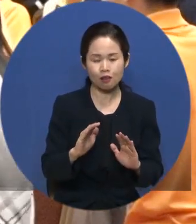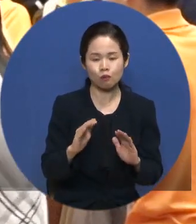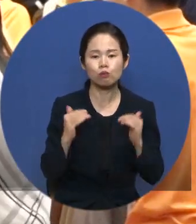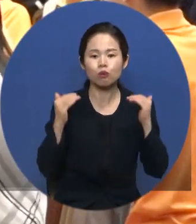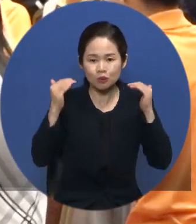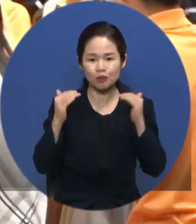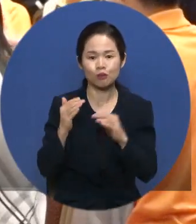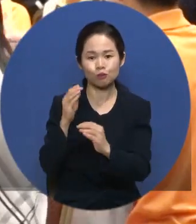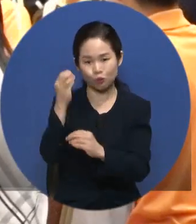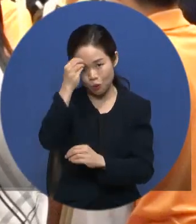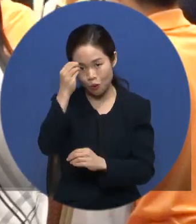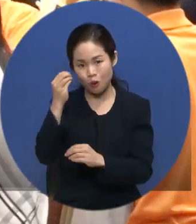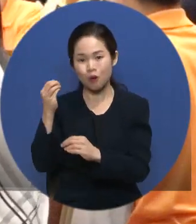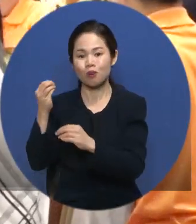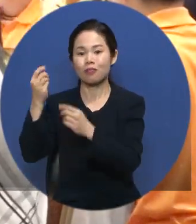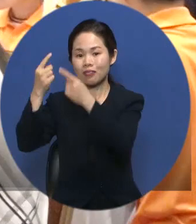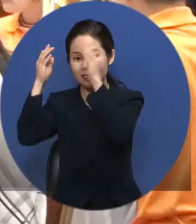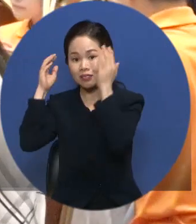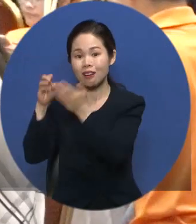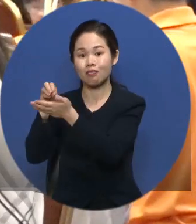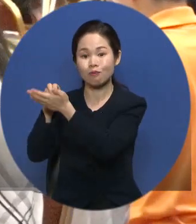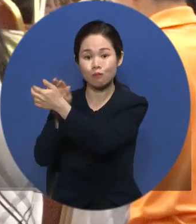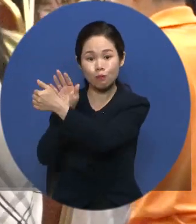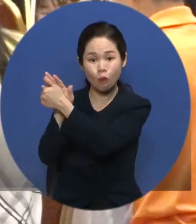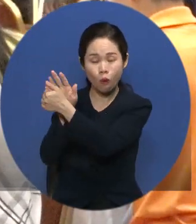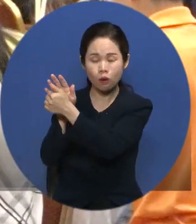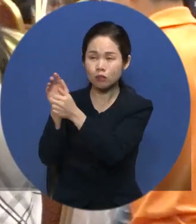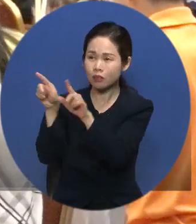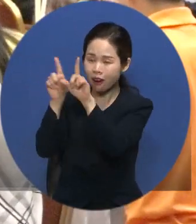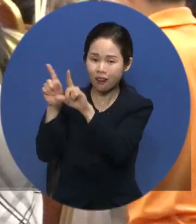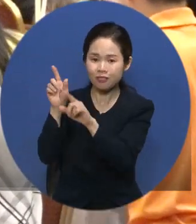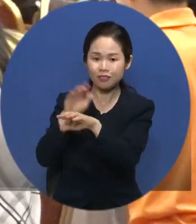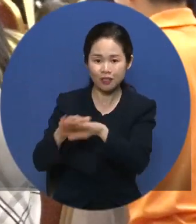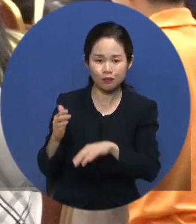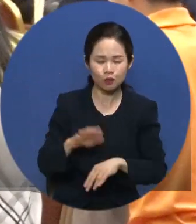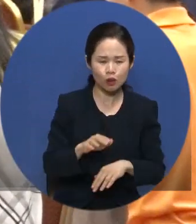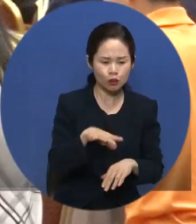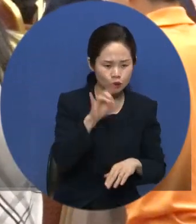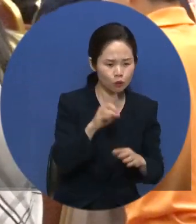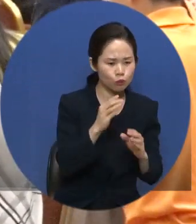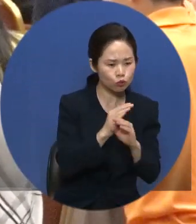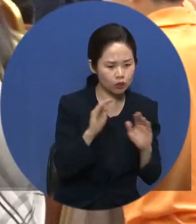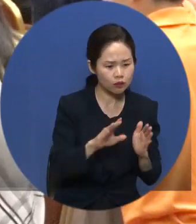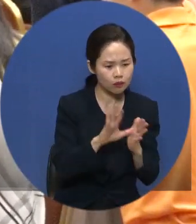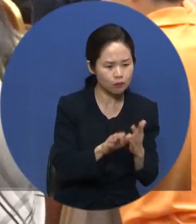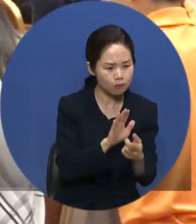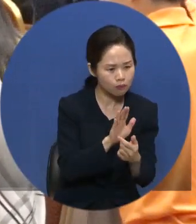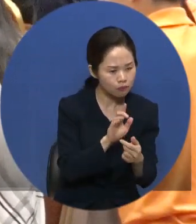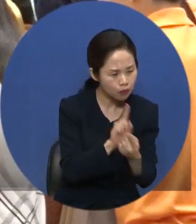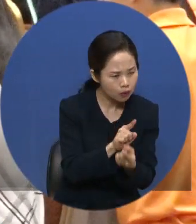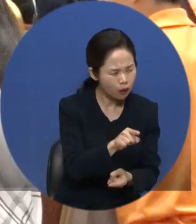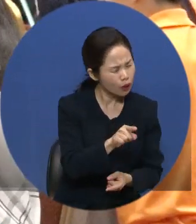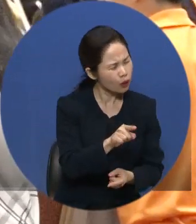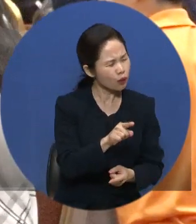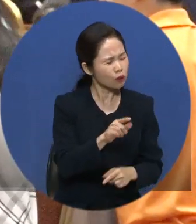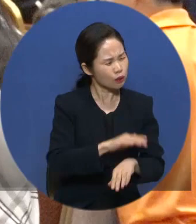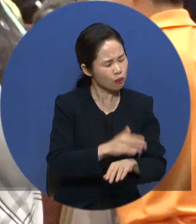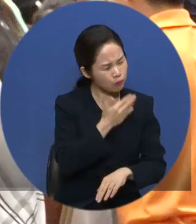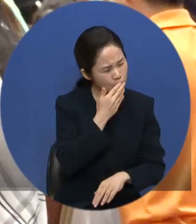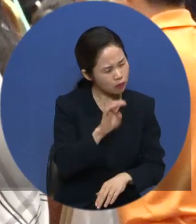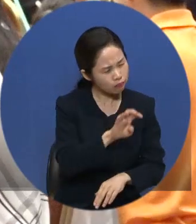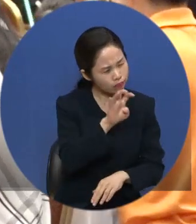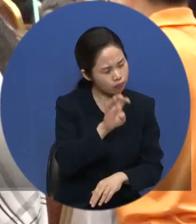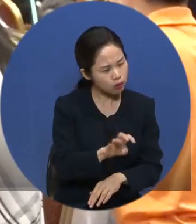근데 처음에 중학생을 봤을 때는 과연 이 중증장애인이 직업을 가질 수 있을까라고 생각했었지만 고등학교